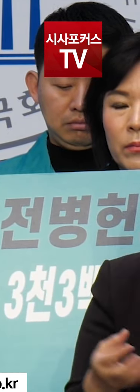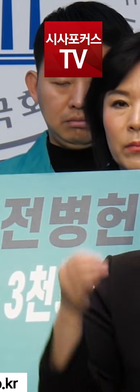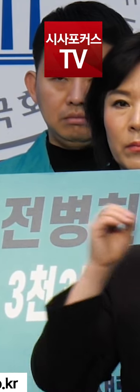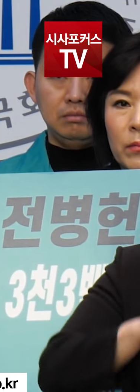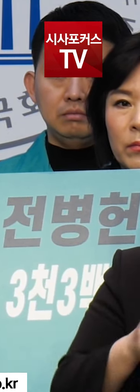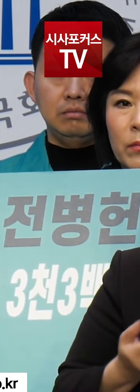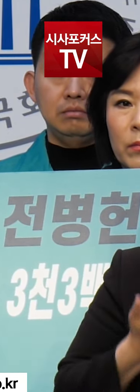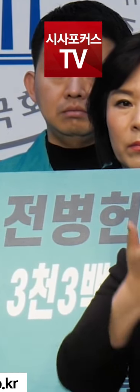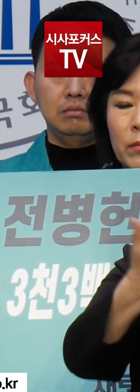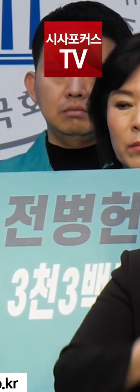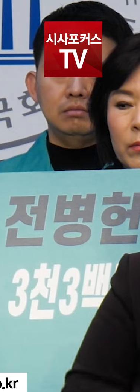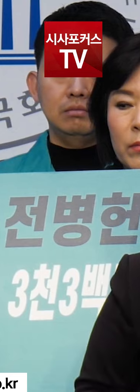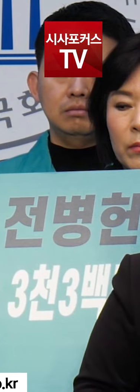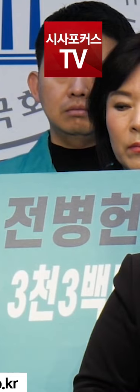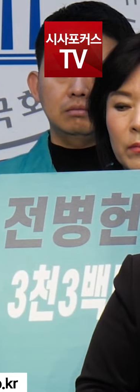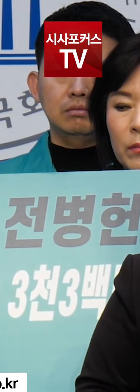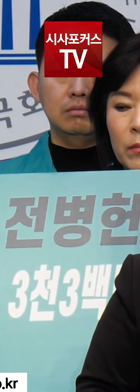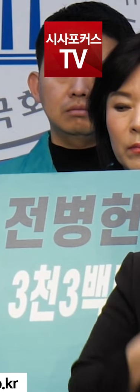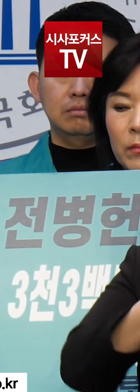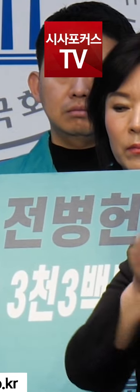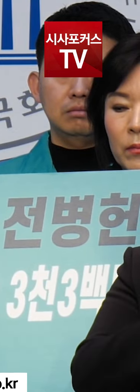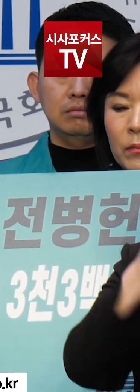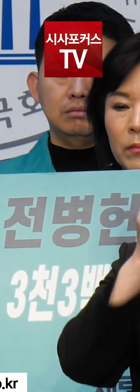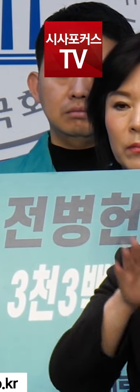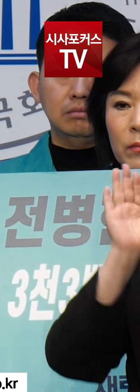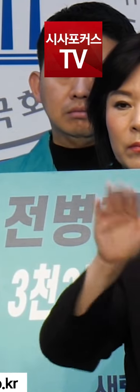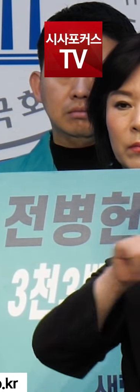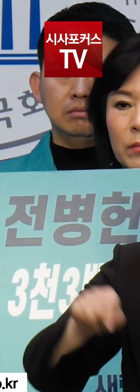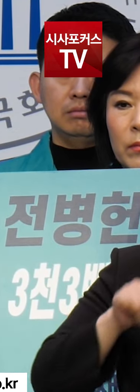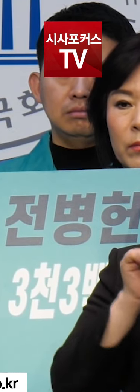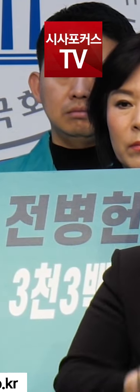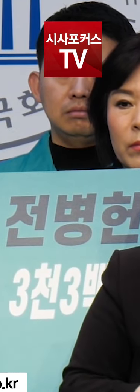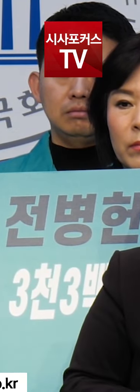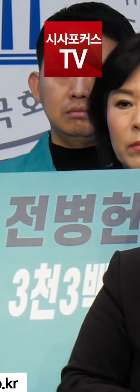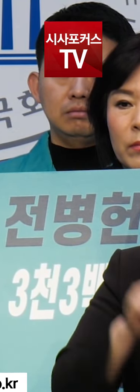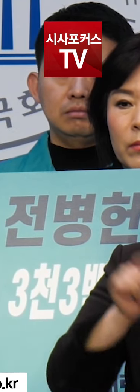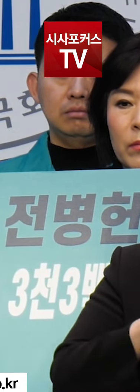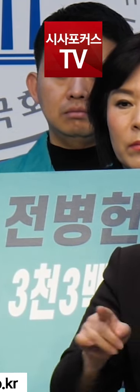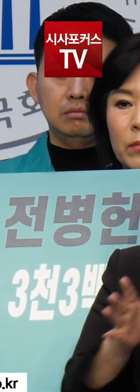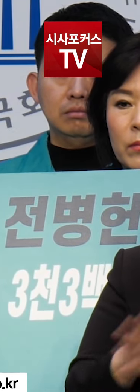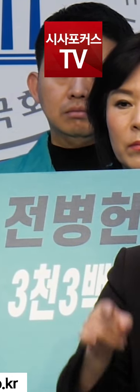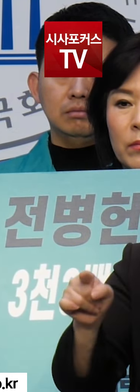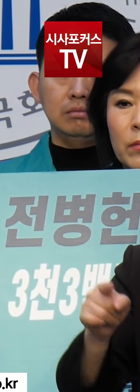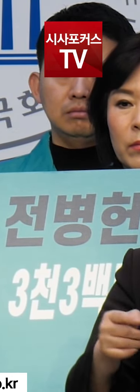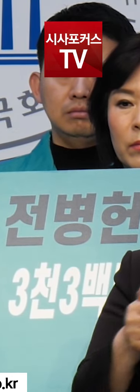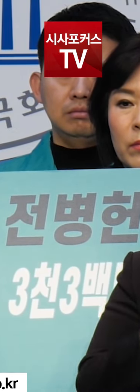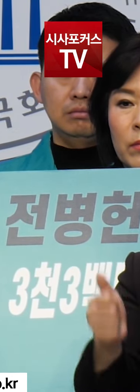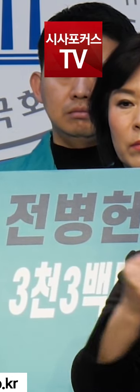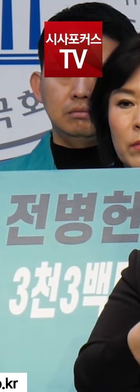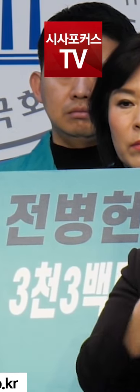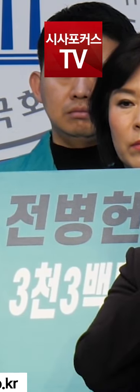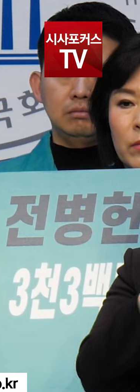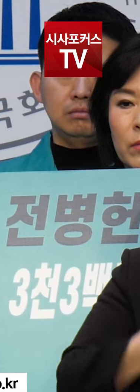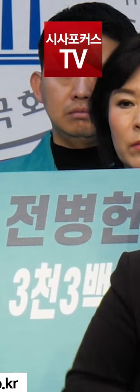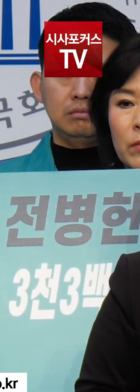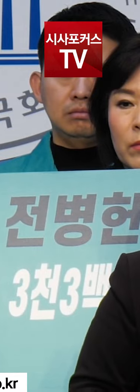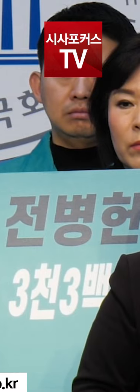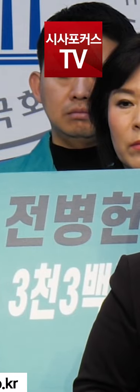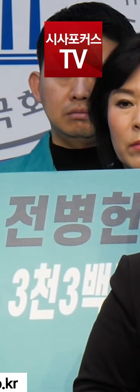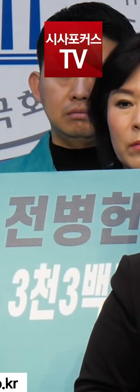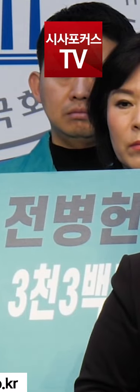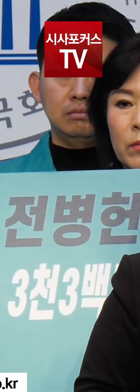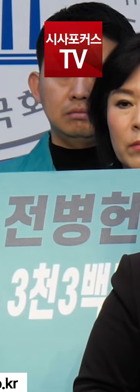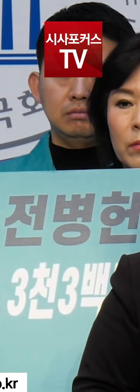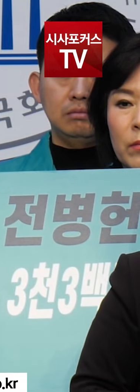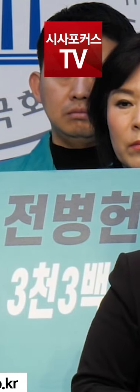것입니다. 민주당의 새로운 미래에서 1인 나치당을 대처할 다양성이 살아있고